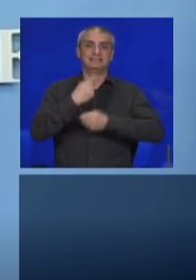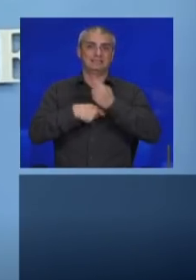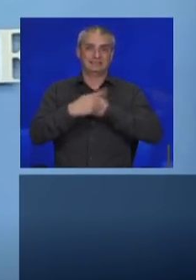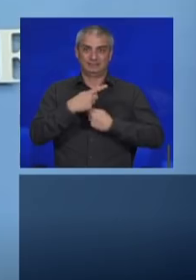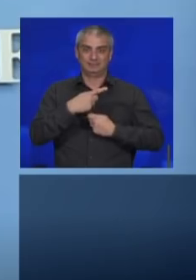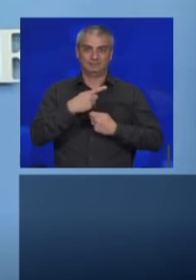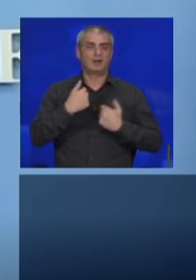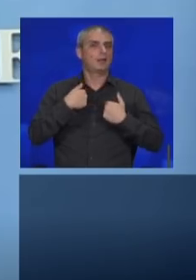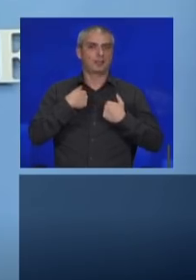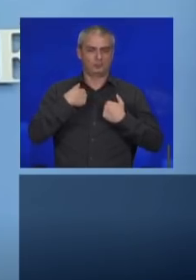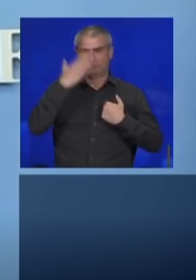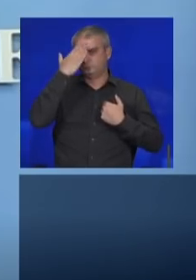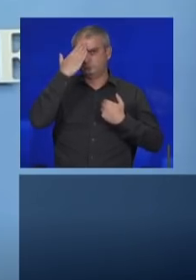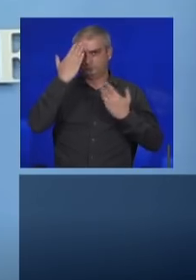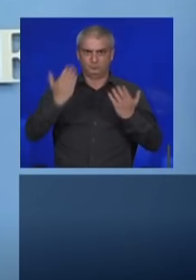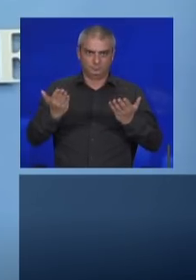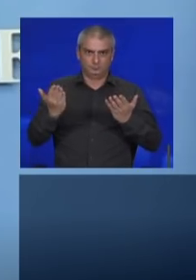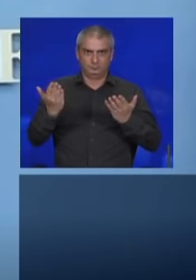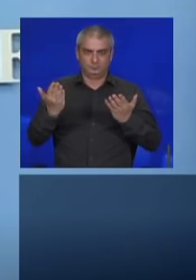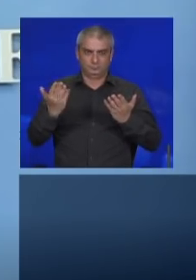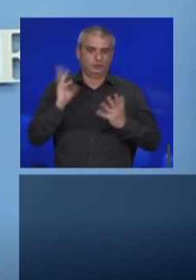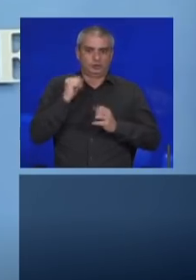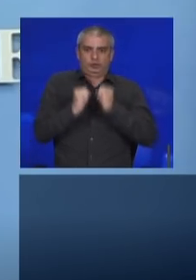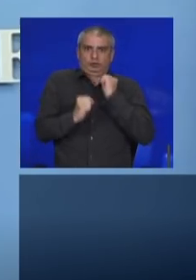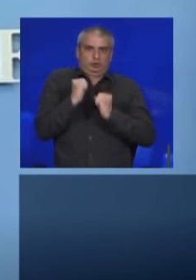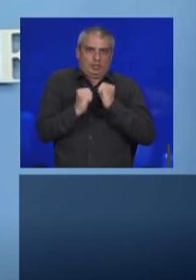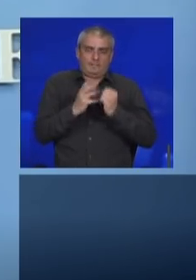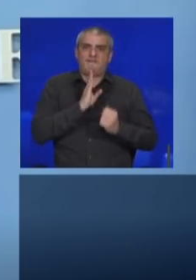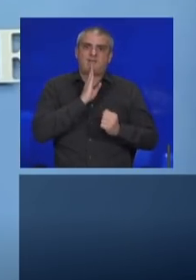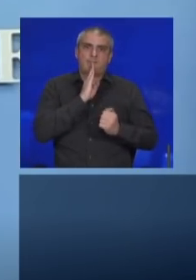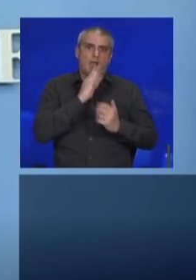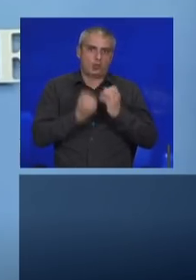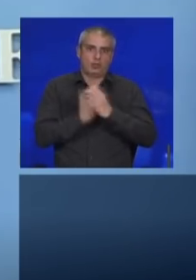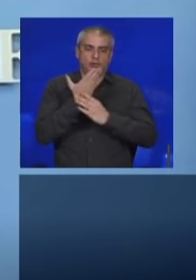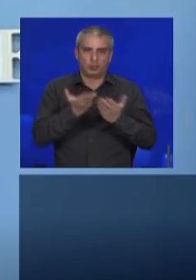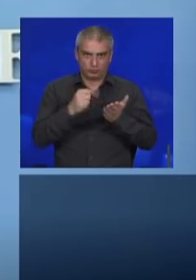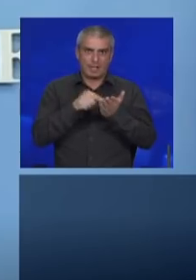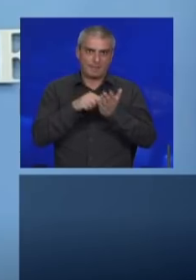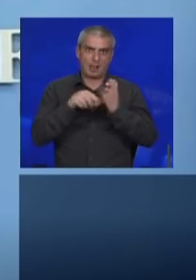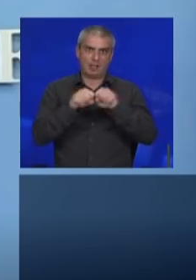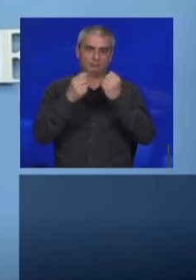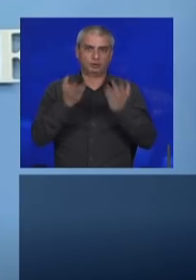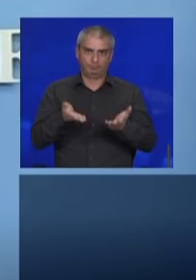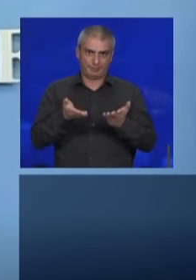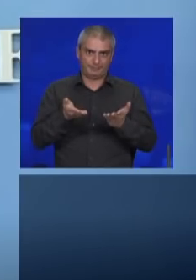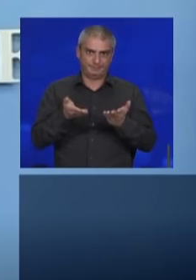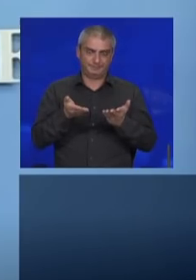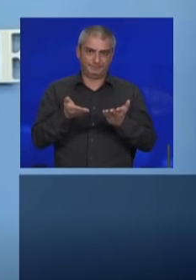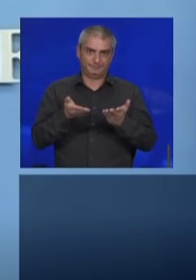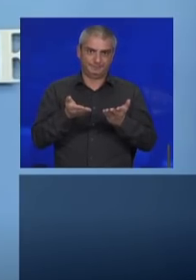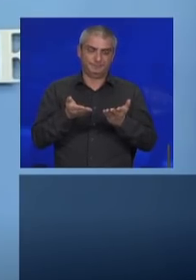עירים לקשיים ולבעיות שנוצרו עקב המשבר הזה. ואנחנו